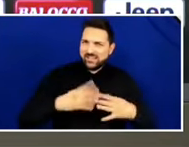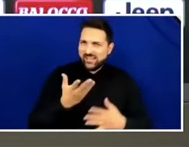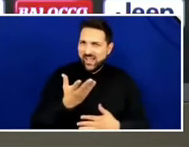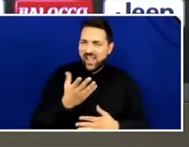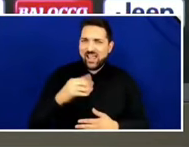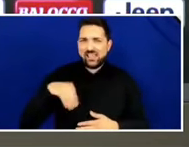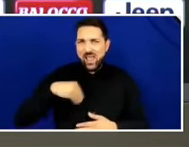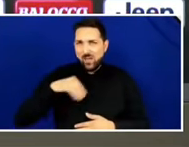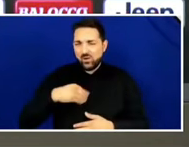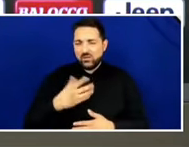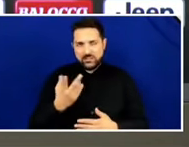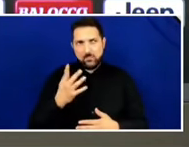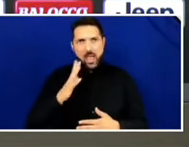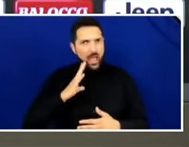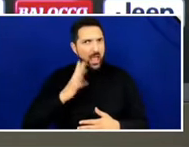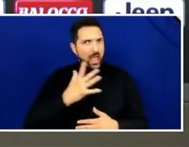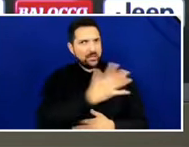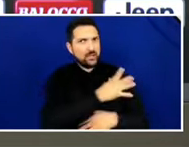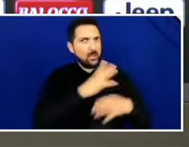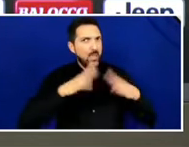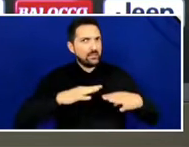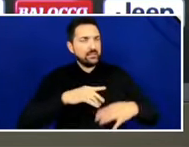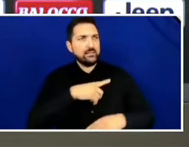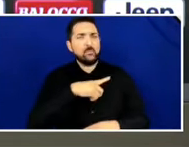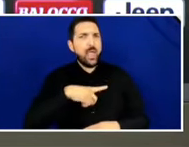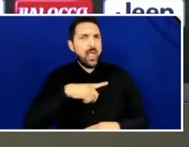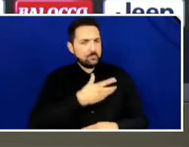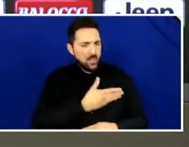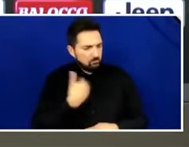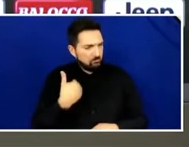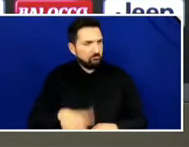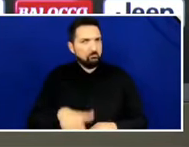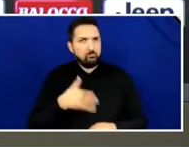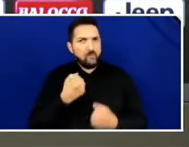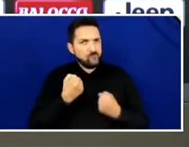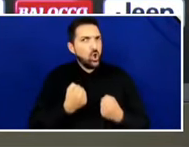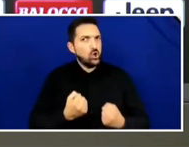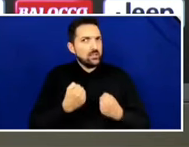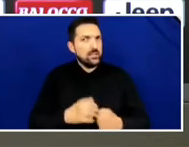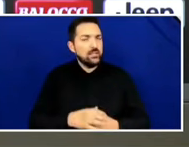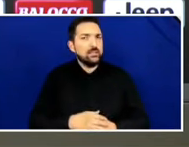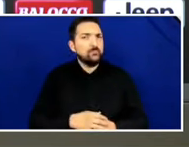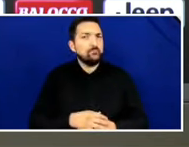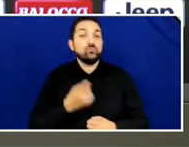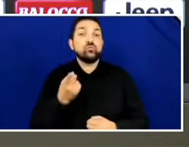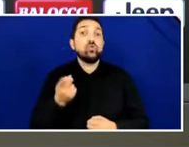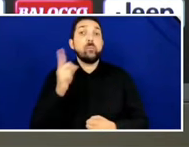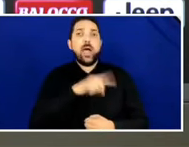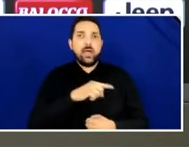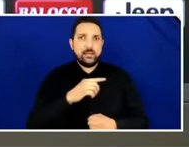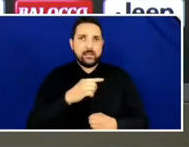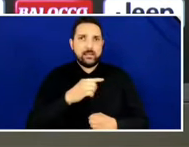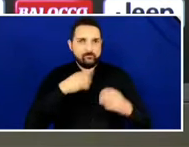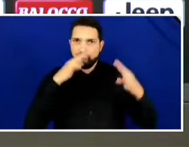e sicuramente come sempre ripeto una partita che dobbiamo giocare al nostro